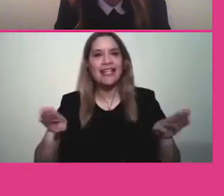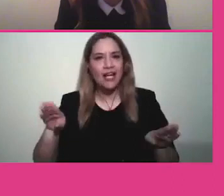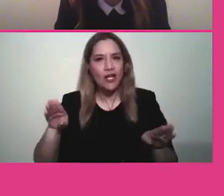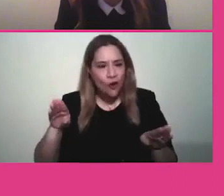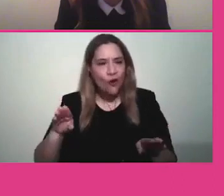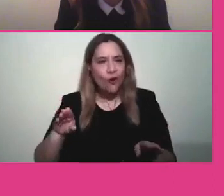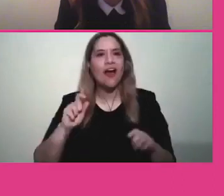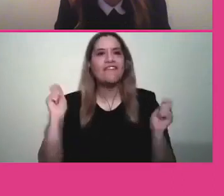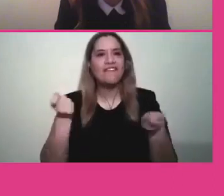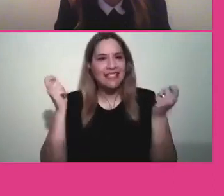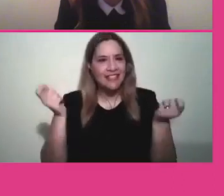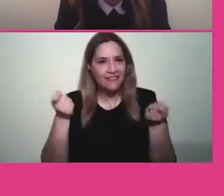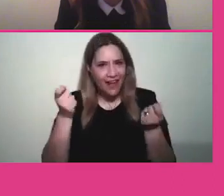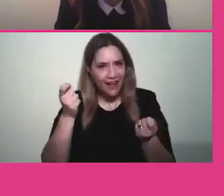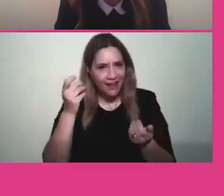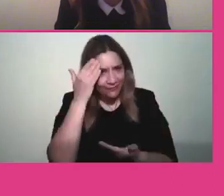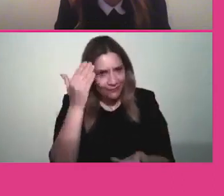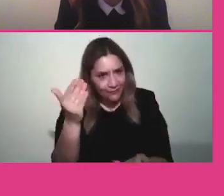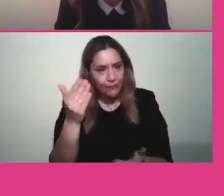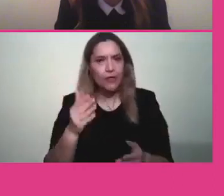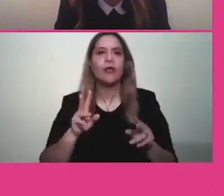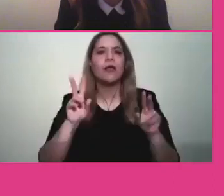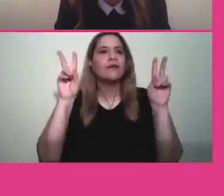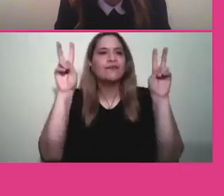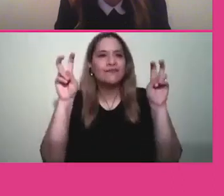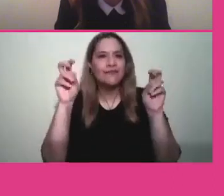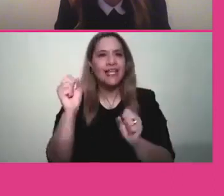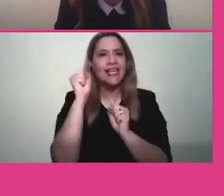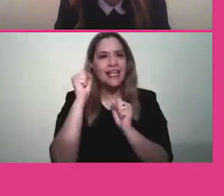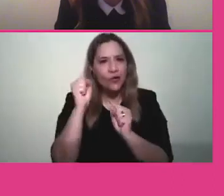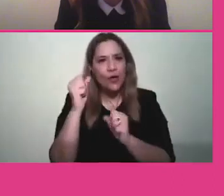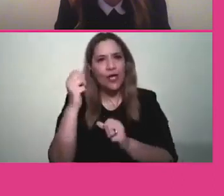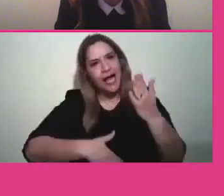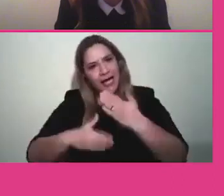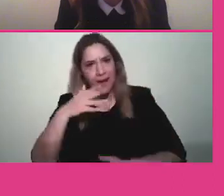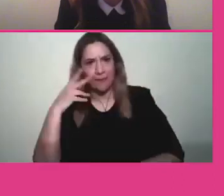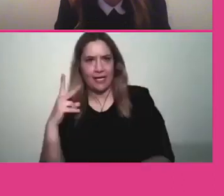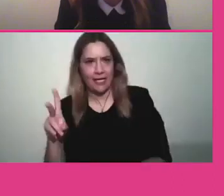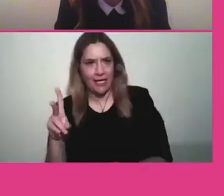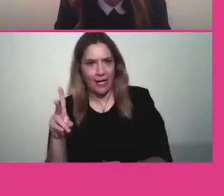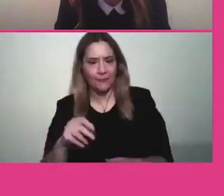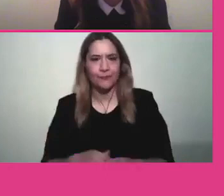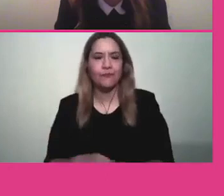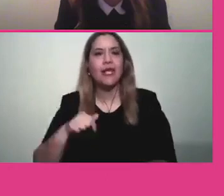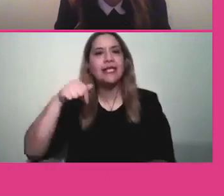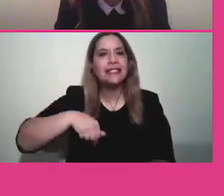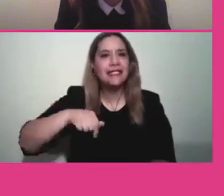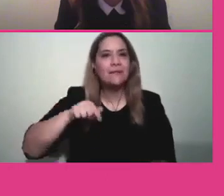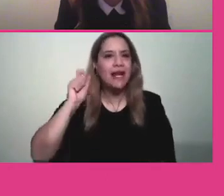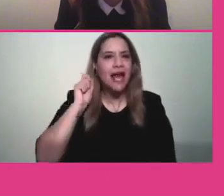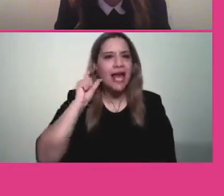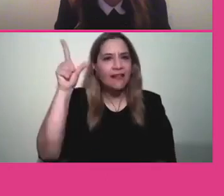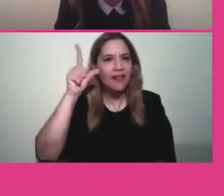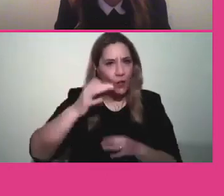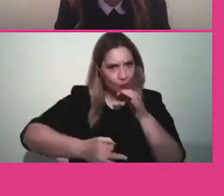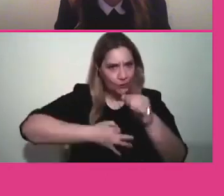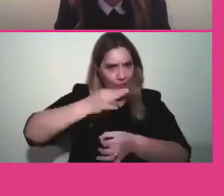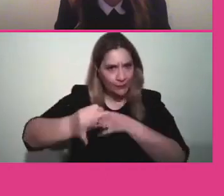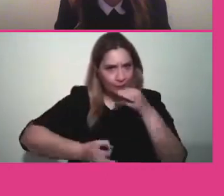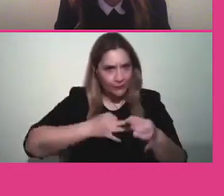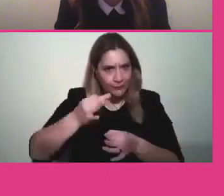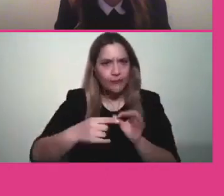φεστιβάλ του Legends of Disability. Μία εκδήλωση όπου θα παρουσιάσουμε